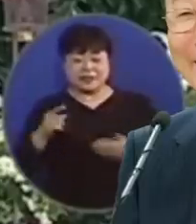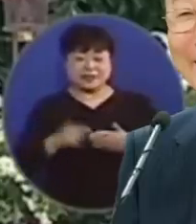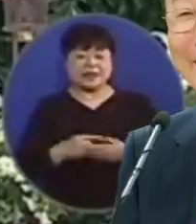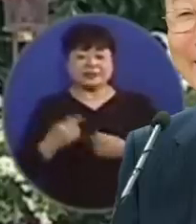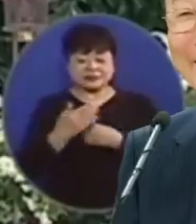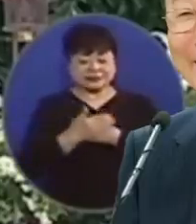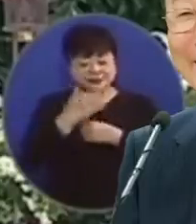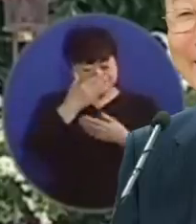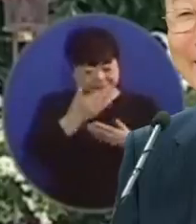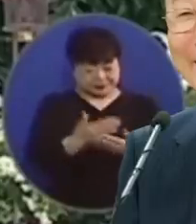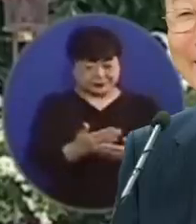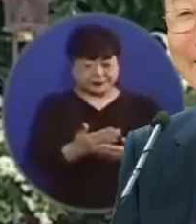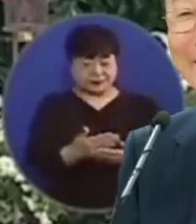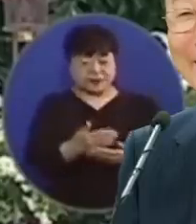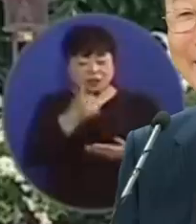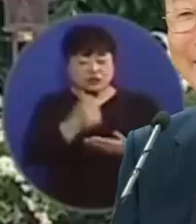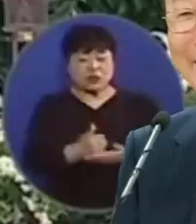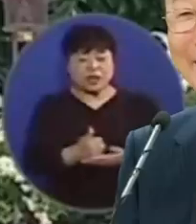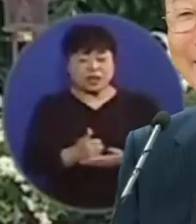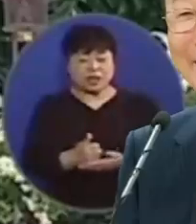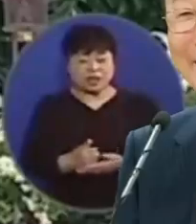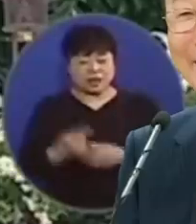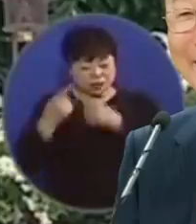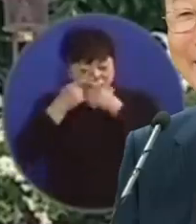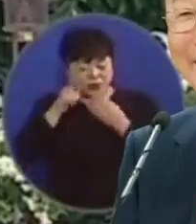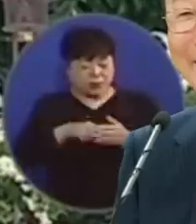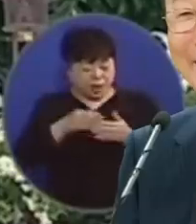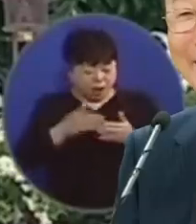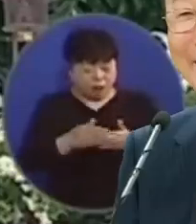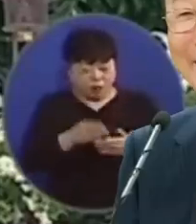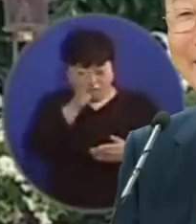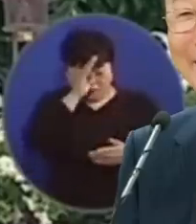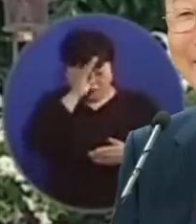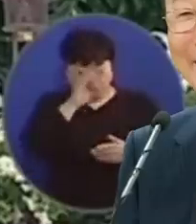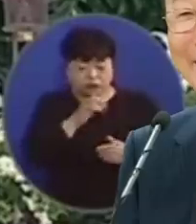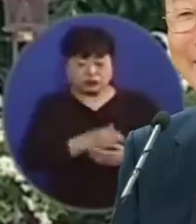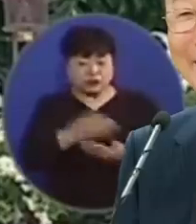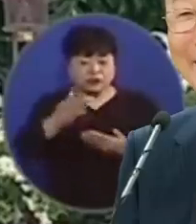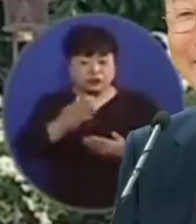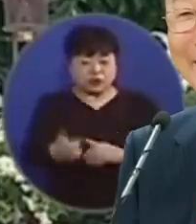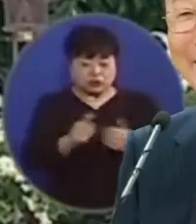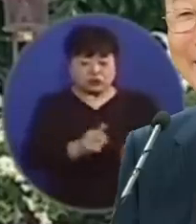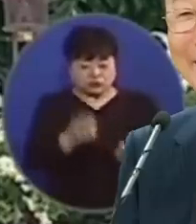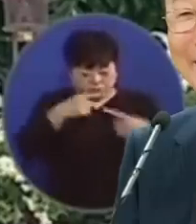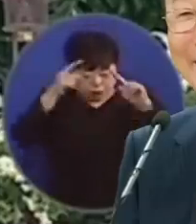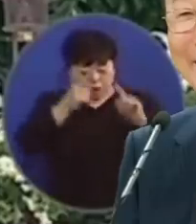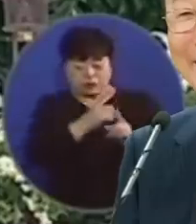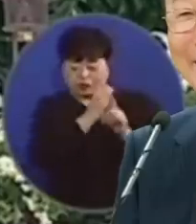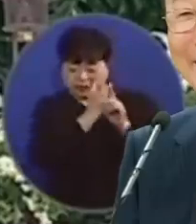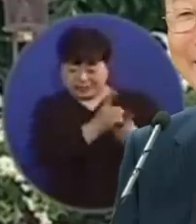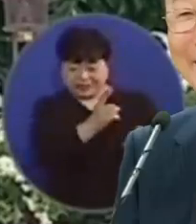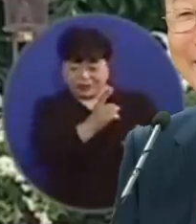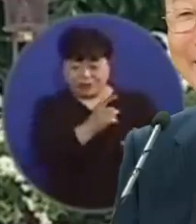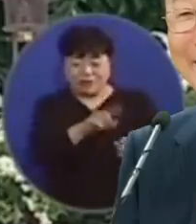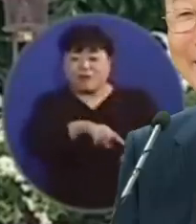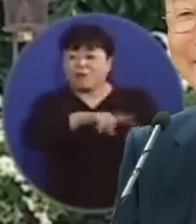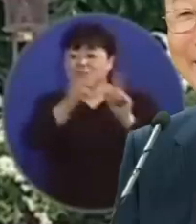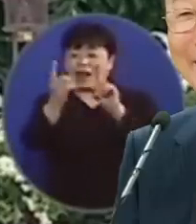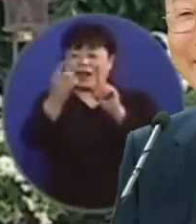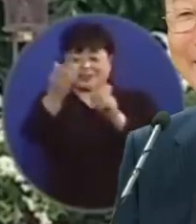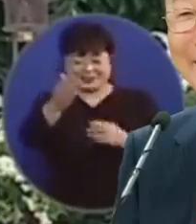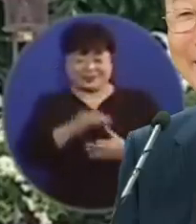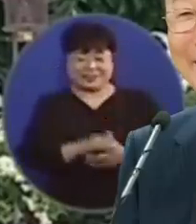죄와 허물을 청산하시고 병과 저주를 물리치시고 죽음과 음부를 이기시고 그리고 부활하신